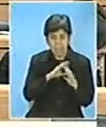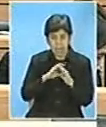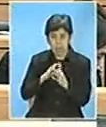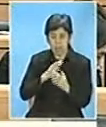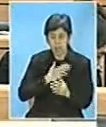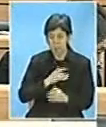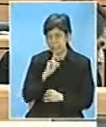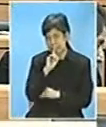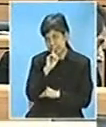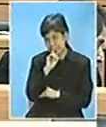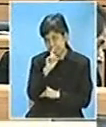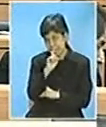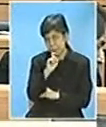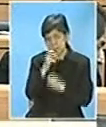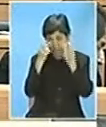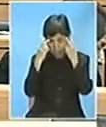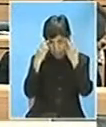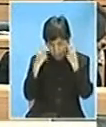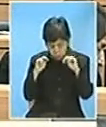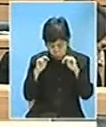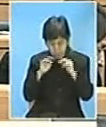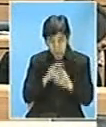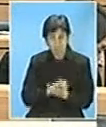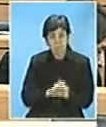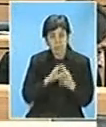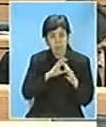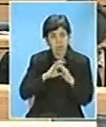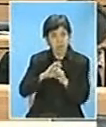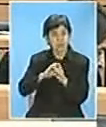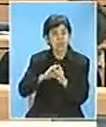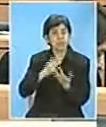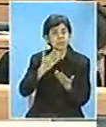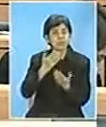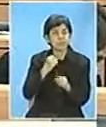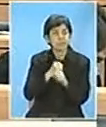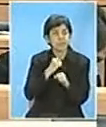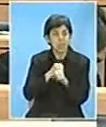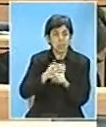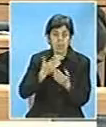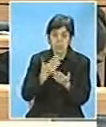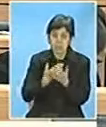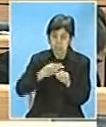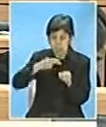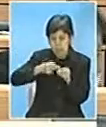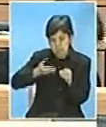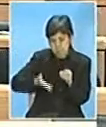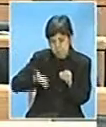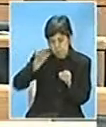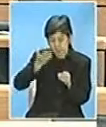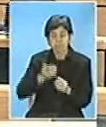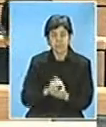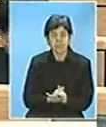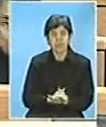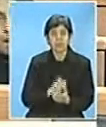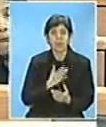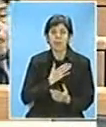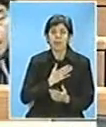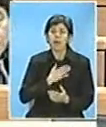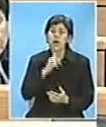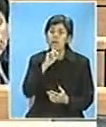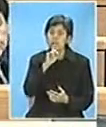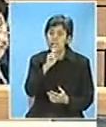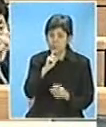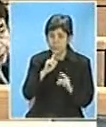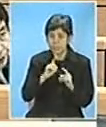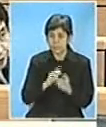ที่ผมตั้งกระทู้ถามทางท่านนายกรัฐมนตรีนะครับในเกี่ยวเรื่องการเพิ่มขึ้นของราคาเชื้อเพลิงดังนั้นเองนะครับคุณขอเรียนถาม